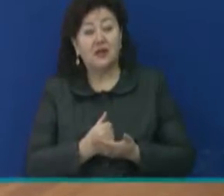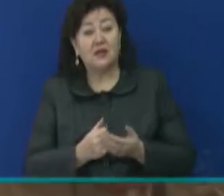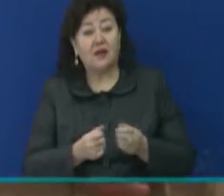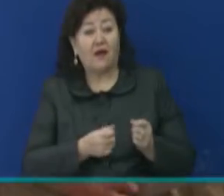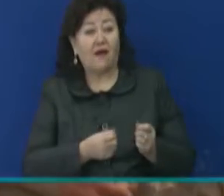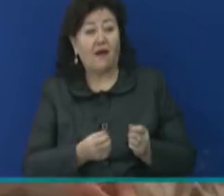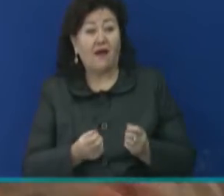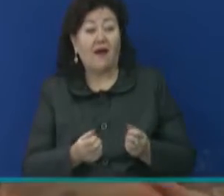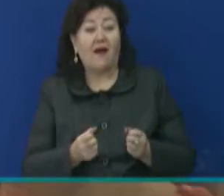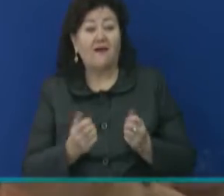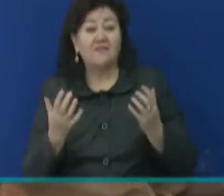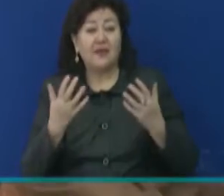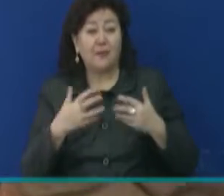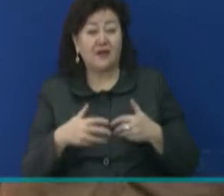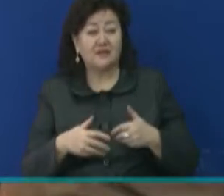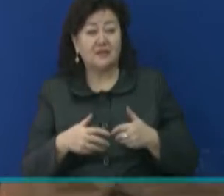впечатление